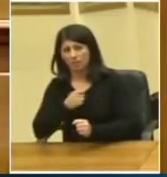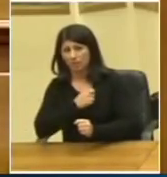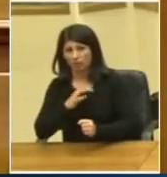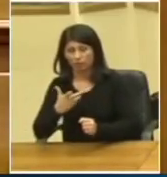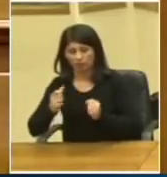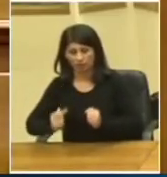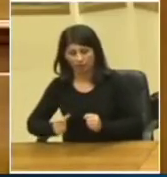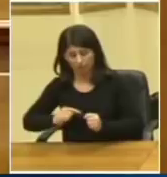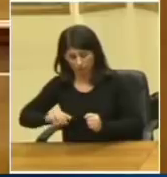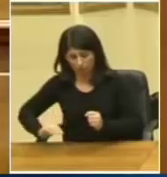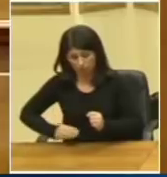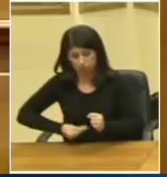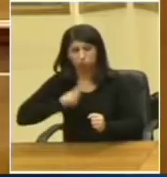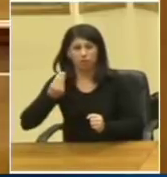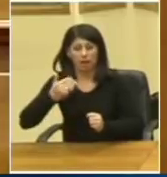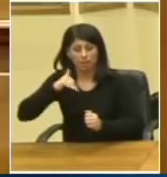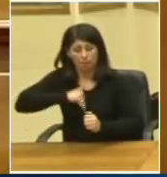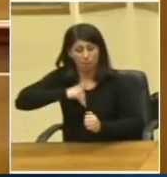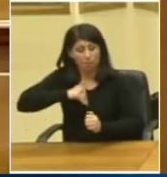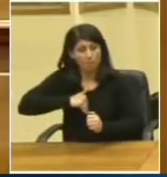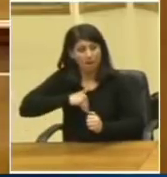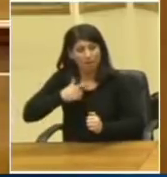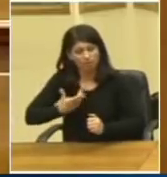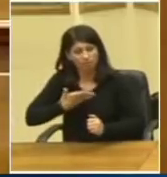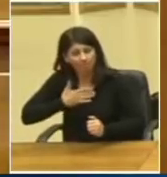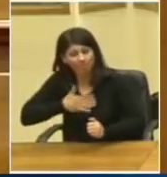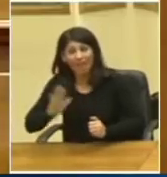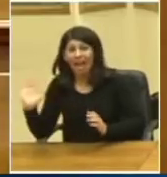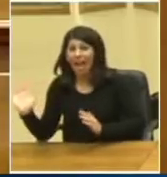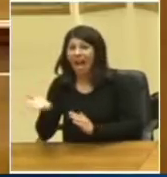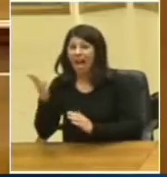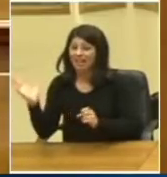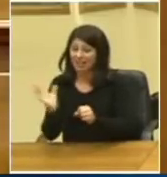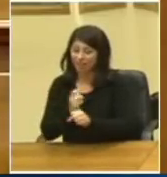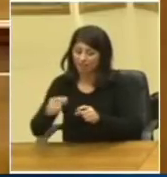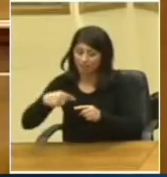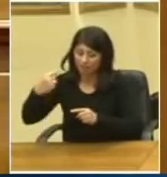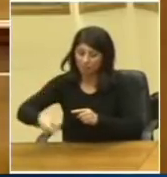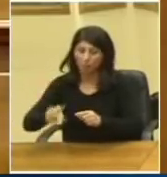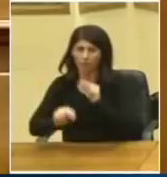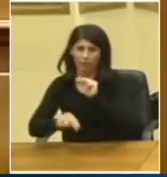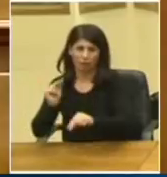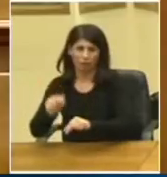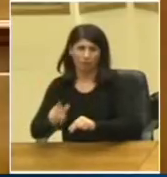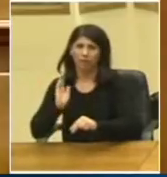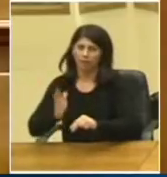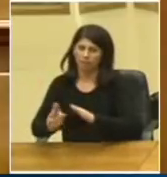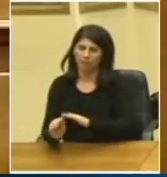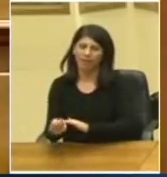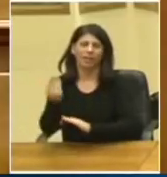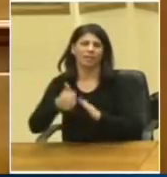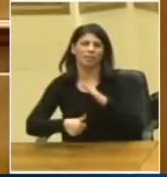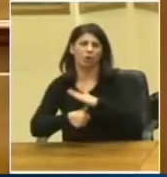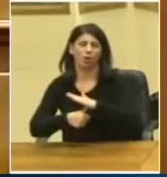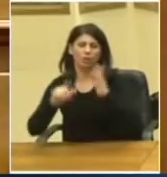αυτή πηγάζει από τον Μύχιο Πόθου, αν τυχόν κερδίσει τις επόμενες εκλογές, να μπορεί να εκλέξει Πρόεδρο της